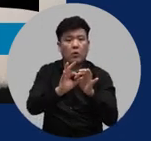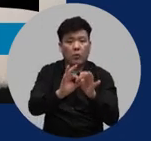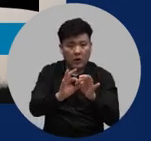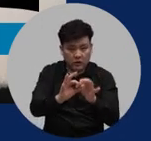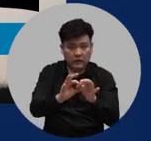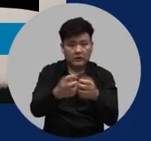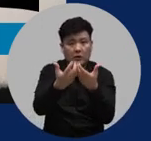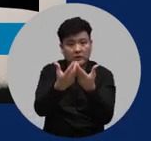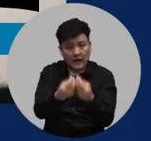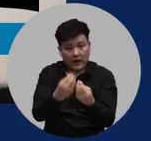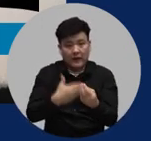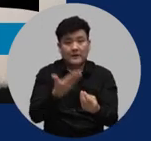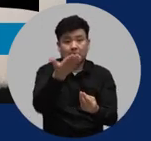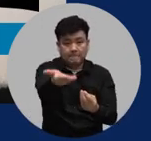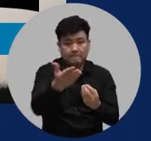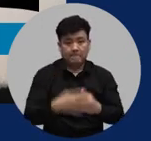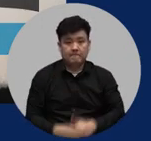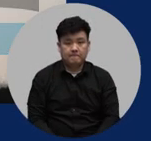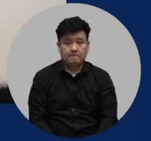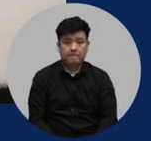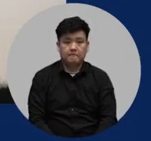대해 살펴보도록 하겠습니다.